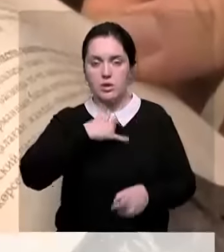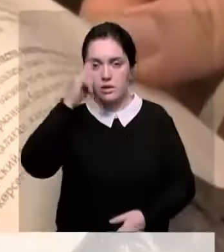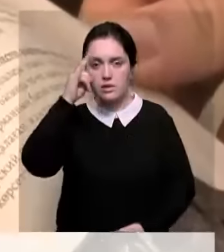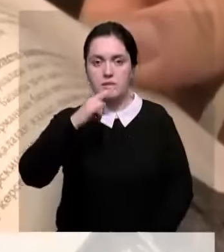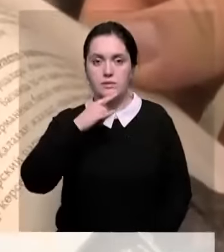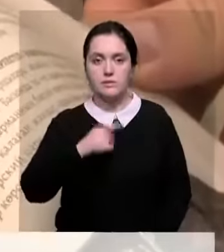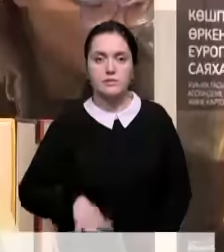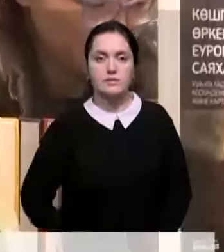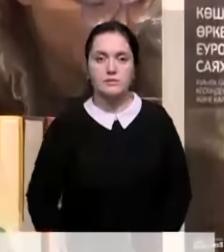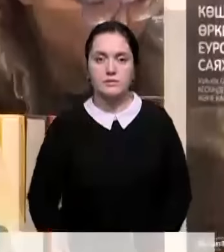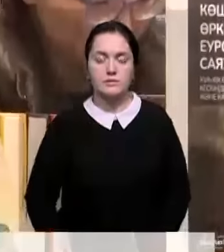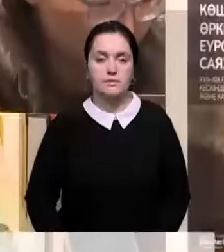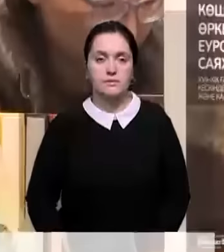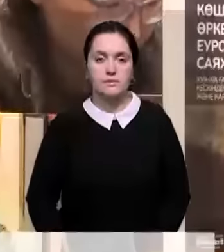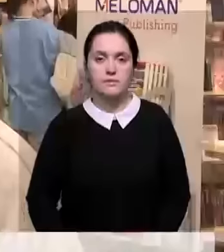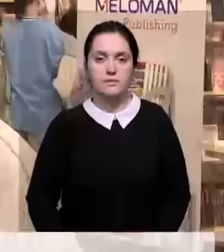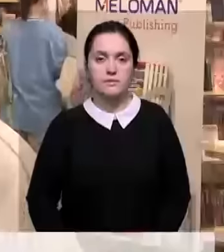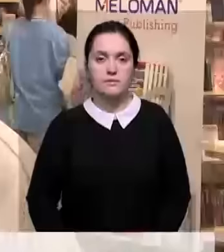страны.